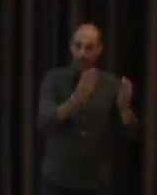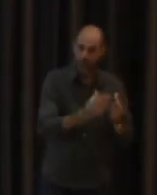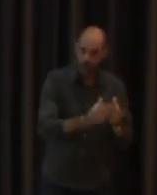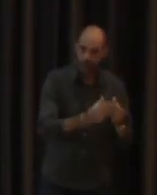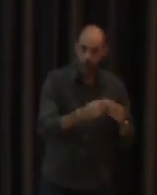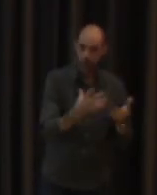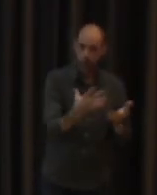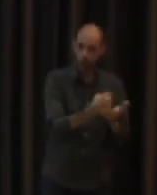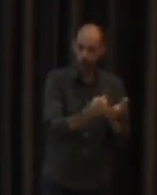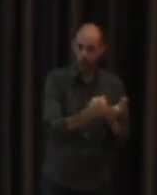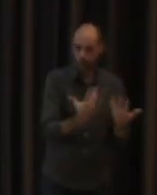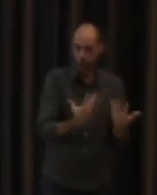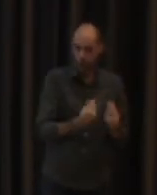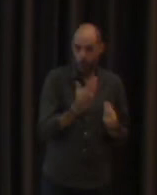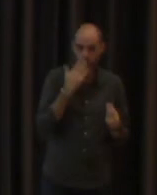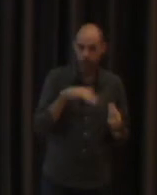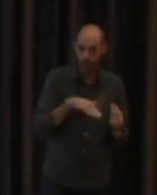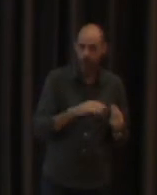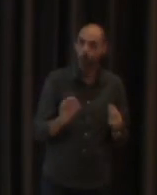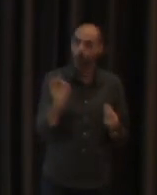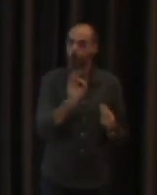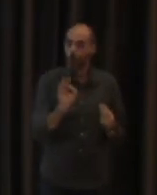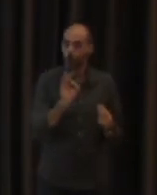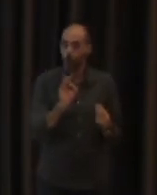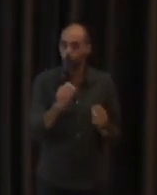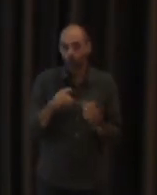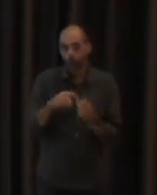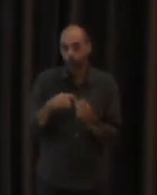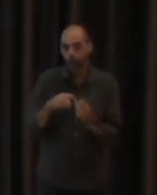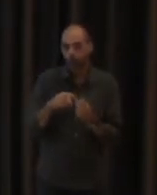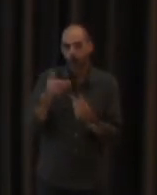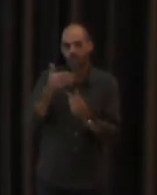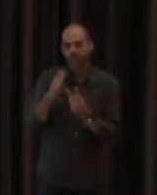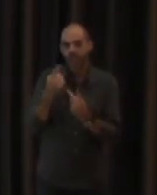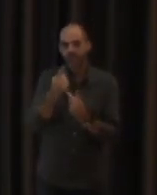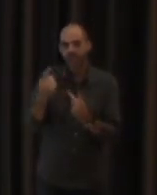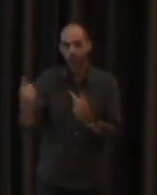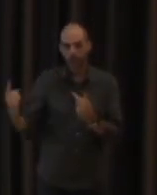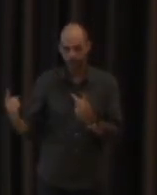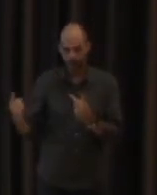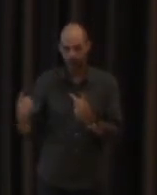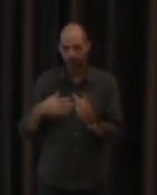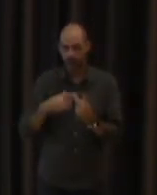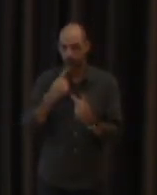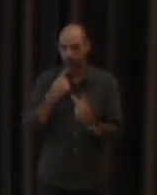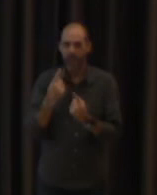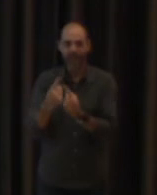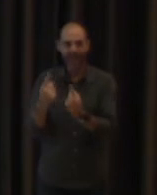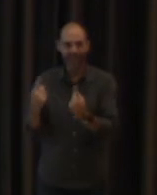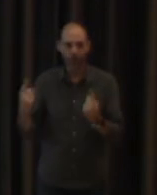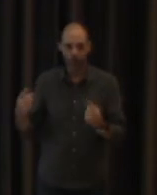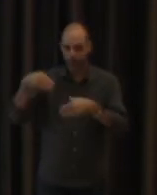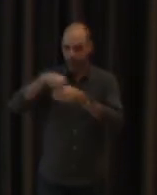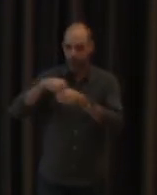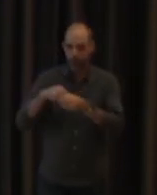molt bé el junts 10D, o pot predicar distributivament del subjecte, és a dir, de cada un dels membres